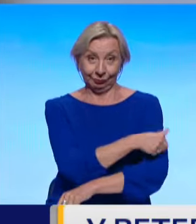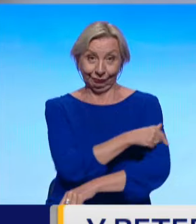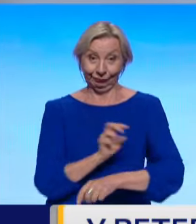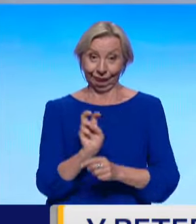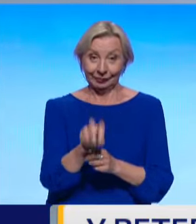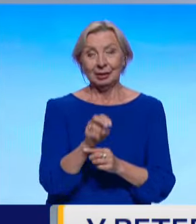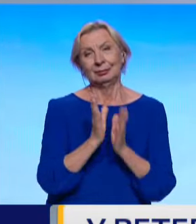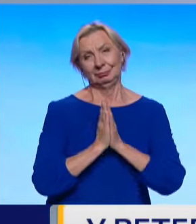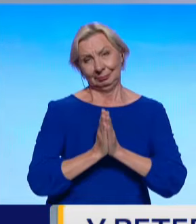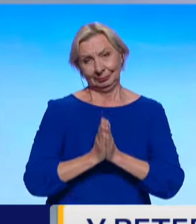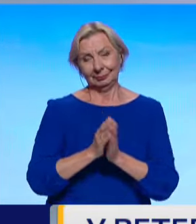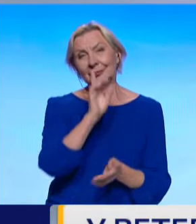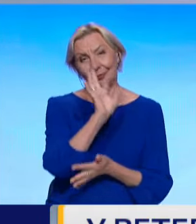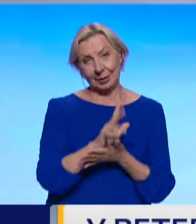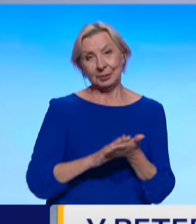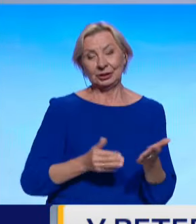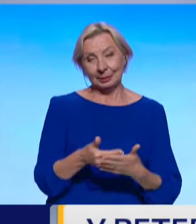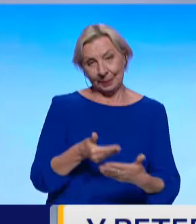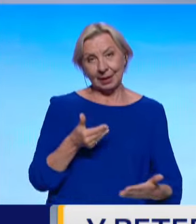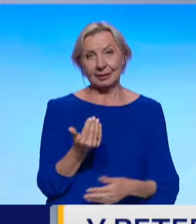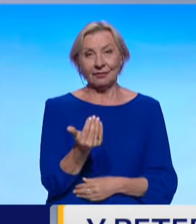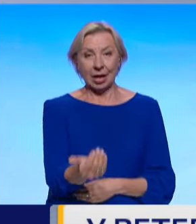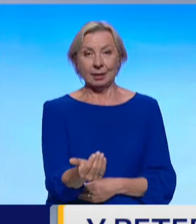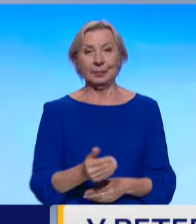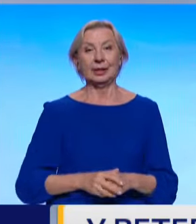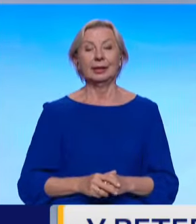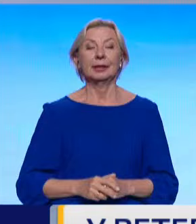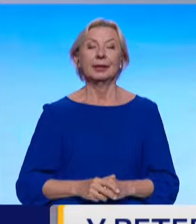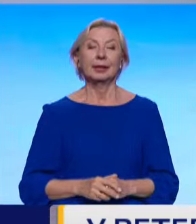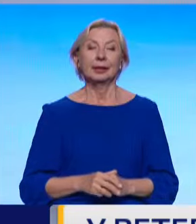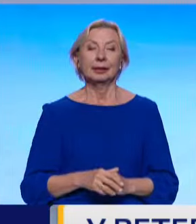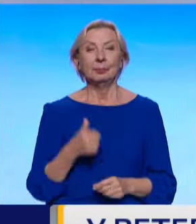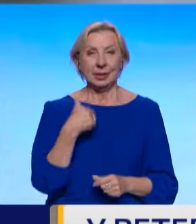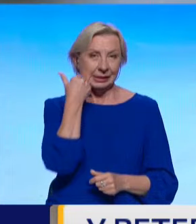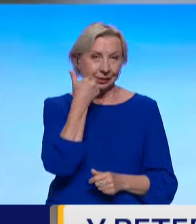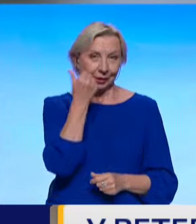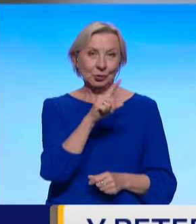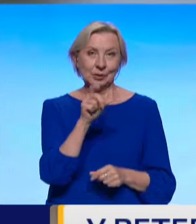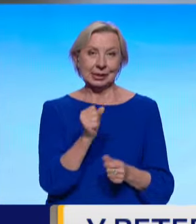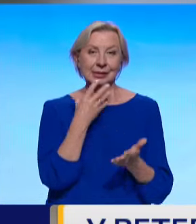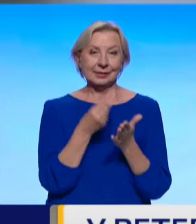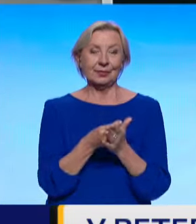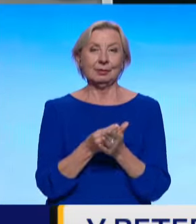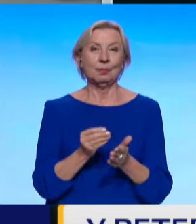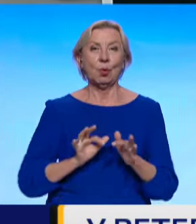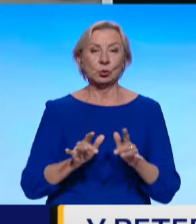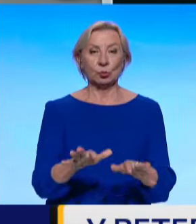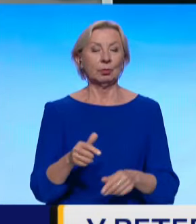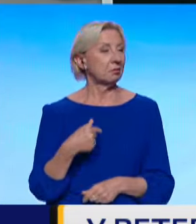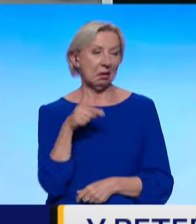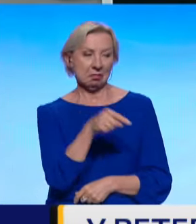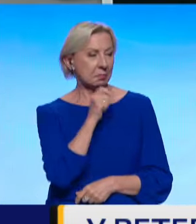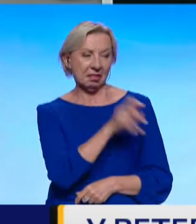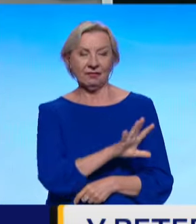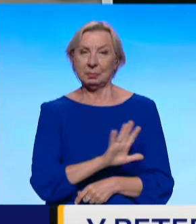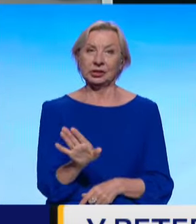Я реально не бачу. Я хочу вибачитись перед вами, реально, щоб ви мені простилися, цей поступок. Я та не вибачаю. Я хочу, щоб він